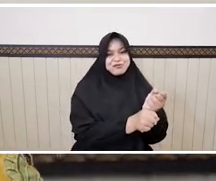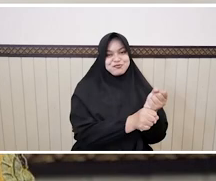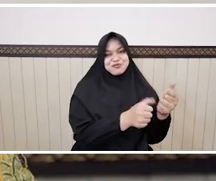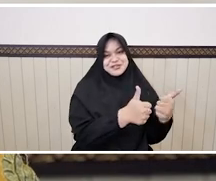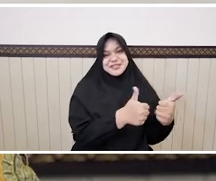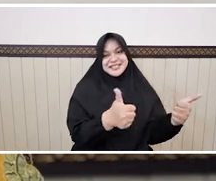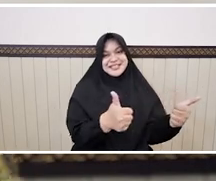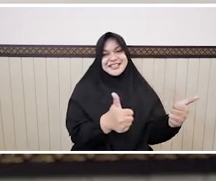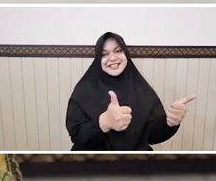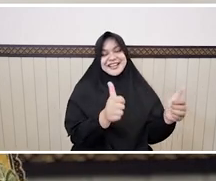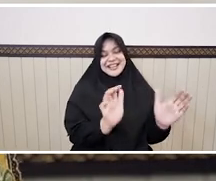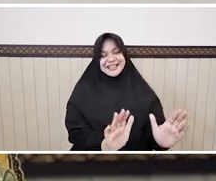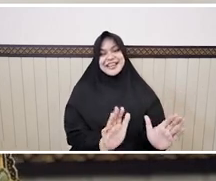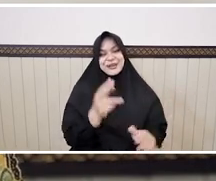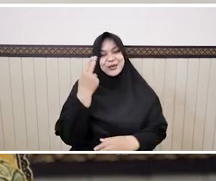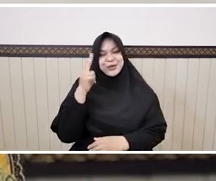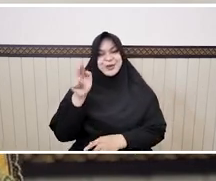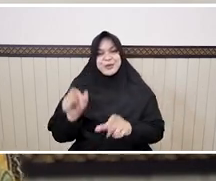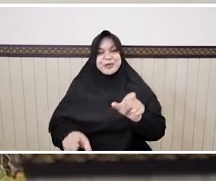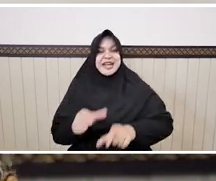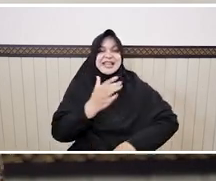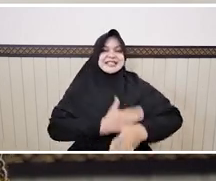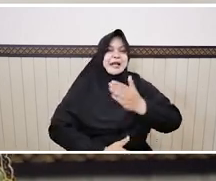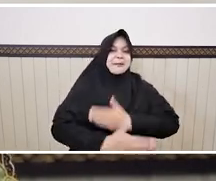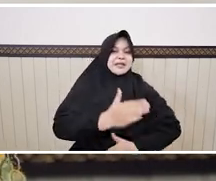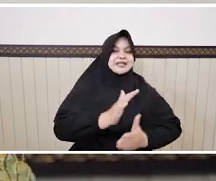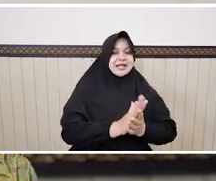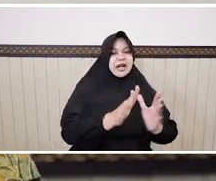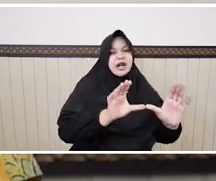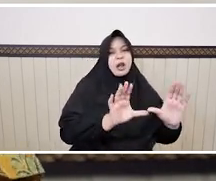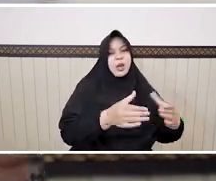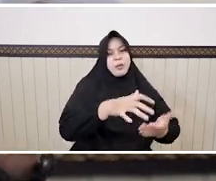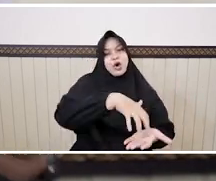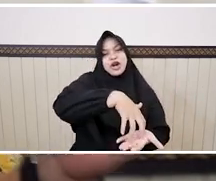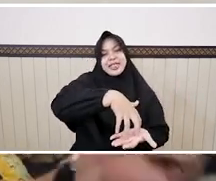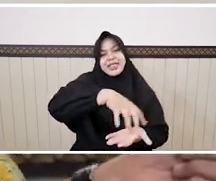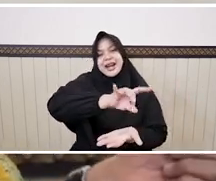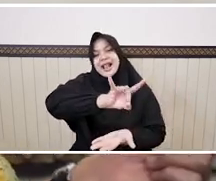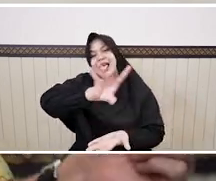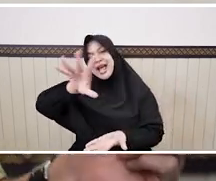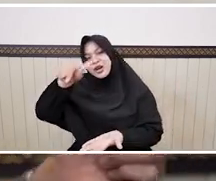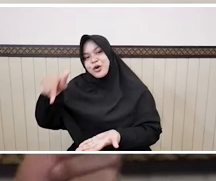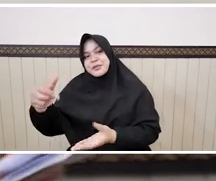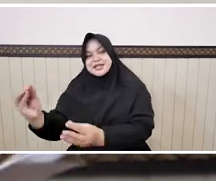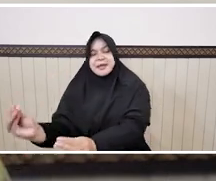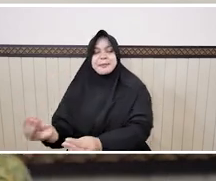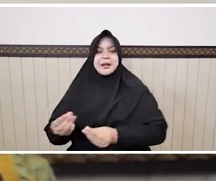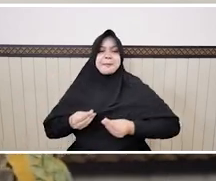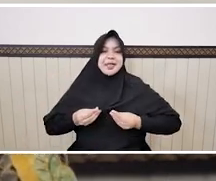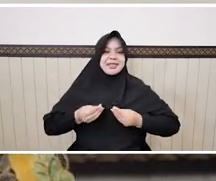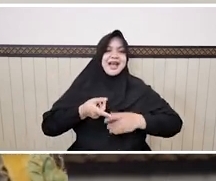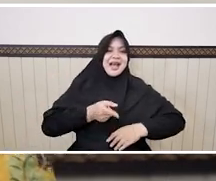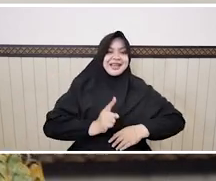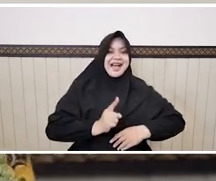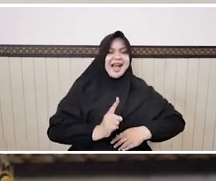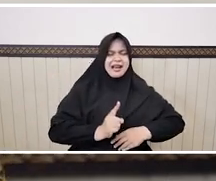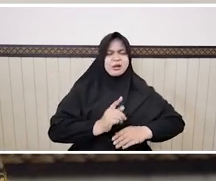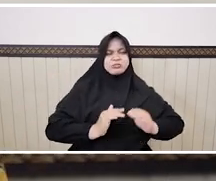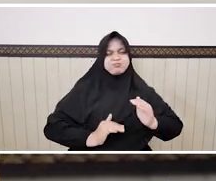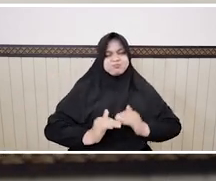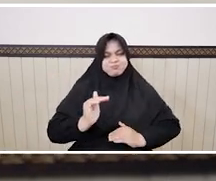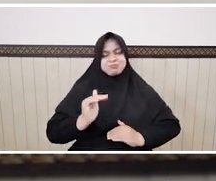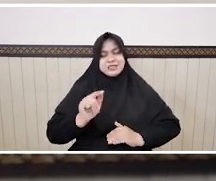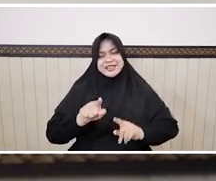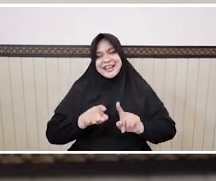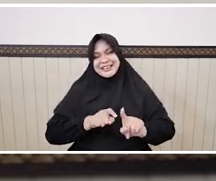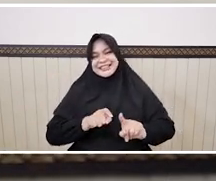yang layak bagi penyandang disabilitas dan kelompok rentan Raid lainnya mendapatkan hak-hak yang lebih